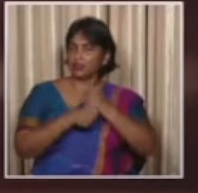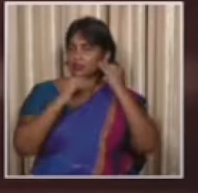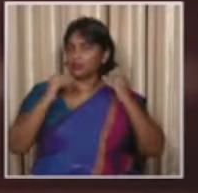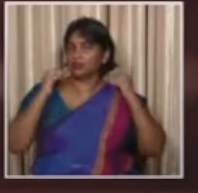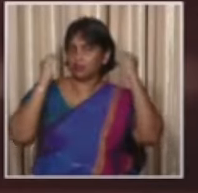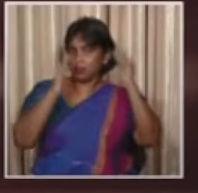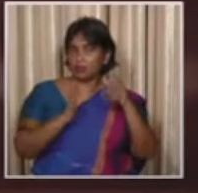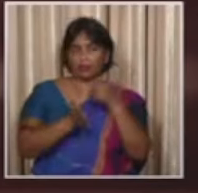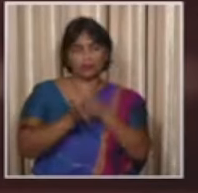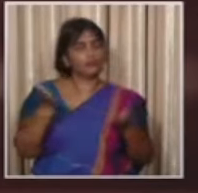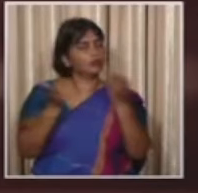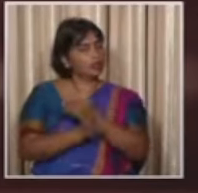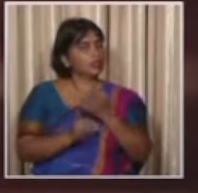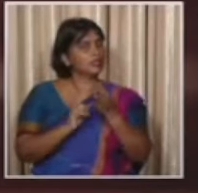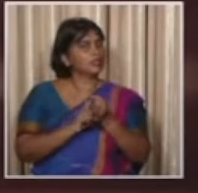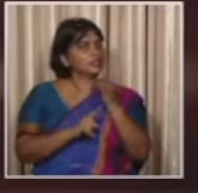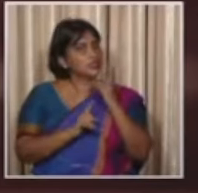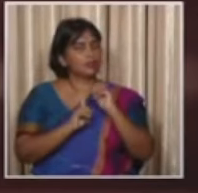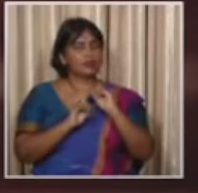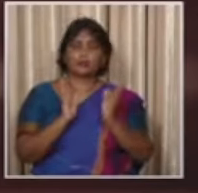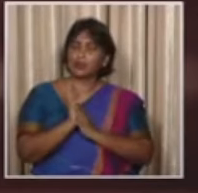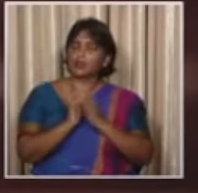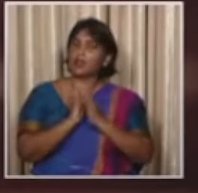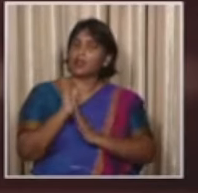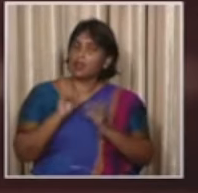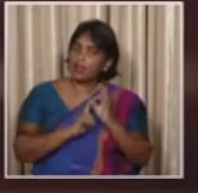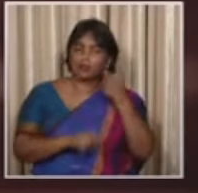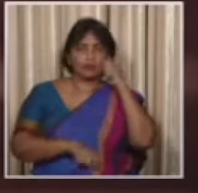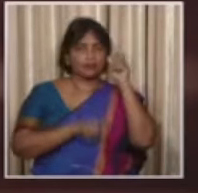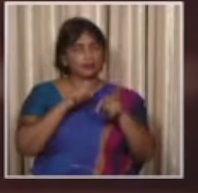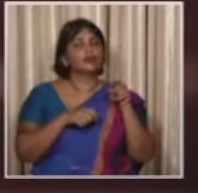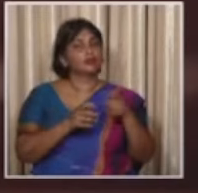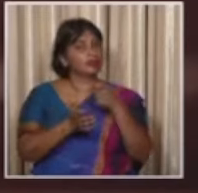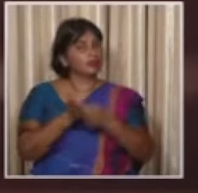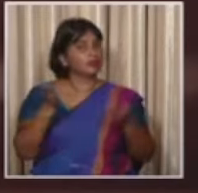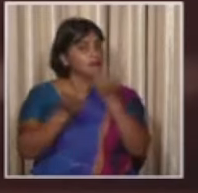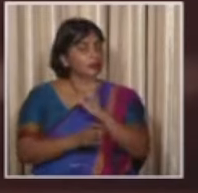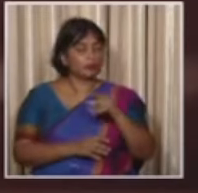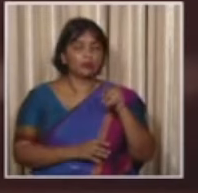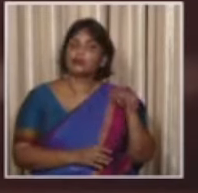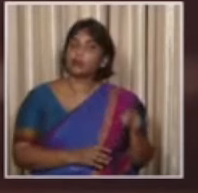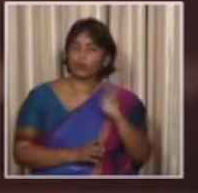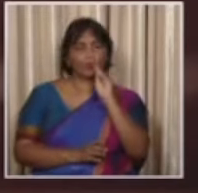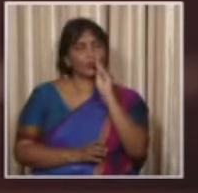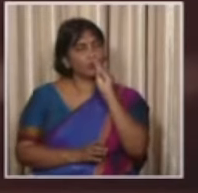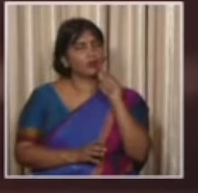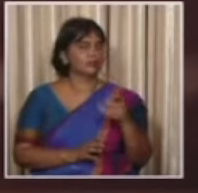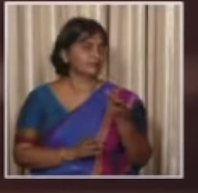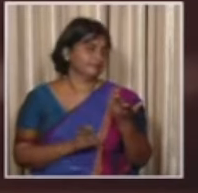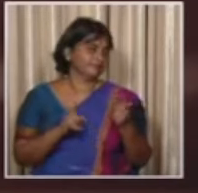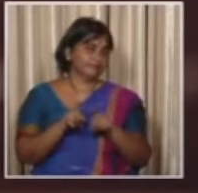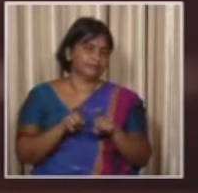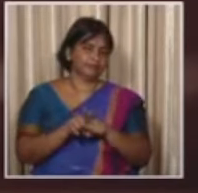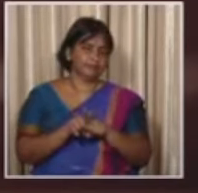රාජතාන්ත්‍රික මට්ටමේ ගිවිසුම් ජනාධිපතිවරු, අගමැතිවරු, ඇමතිවරු සහ නිලධාරීන් අස්සම් කරන ගිවිසුම් හුදෙක් නිකන්